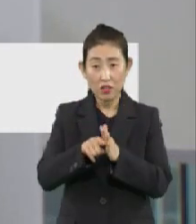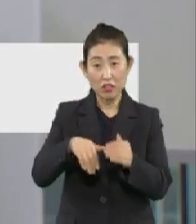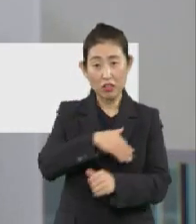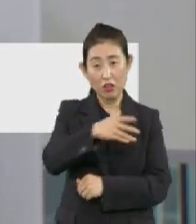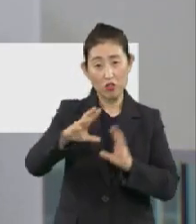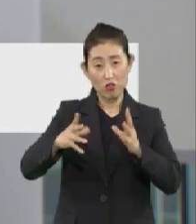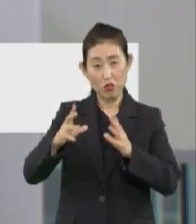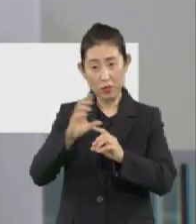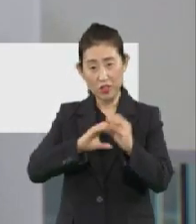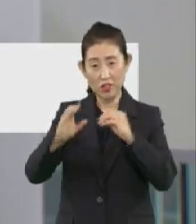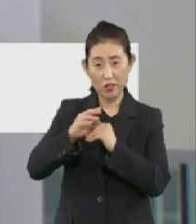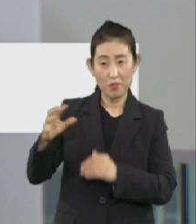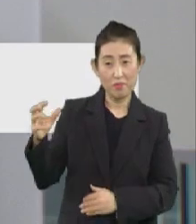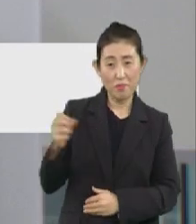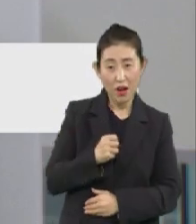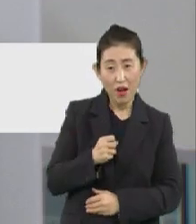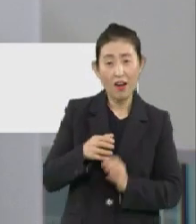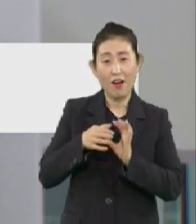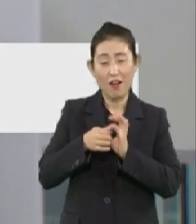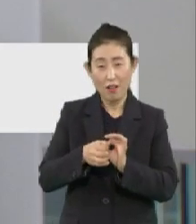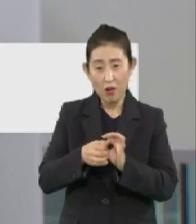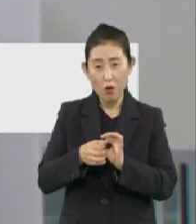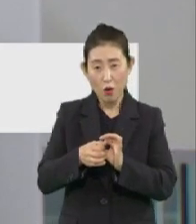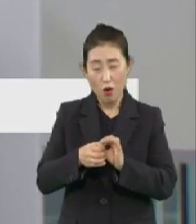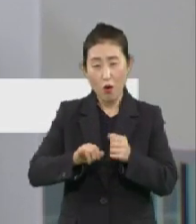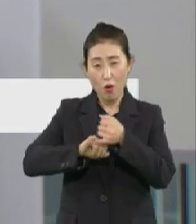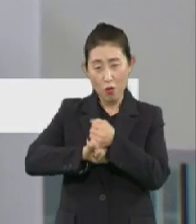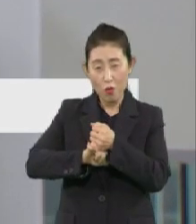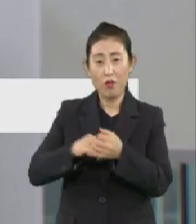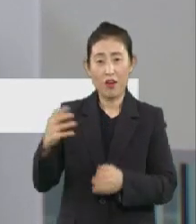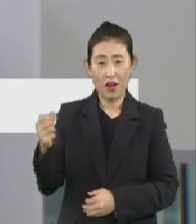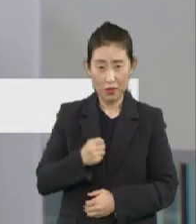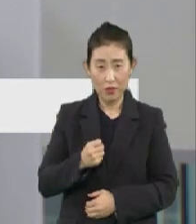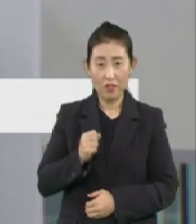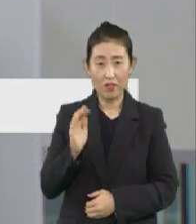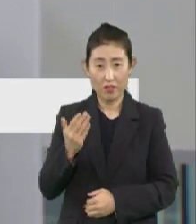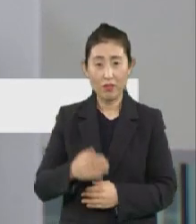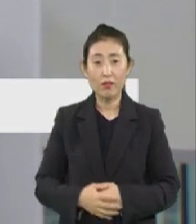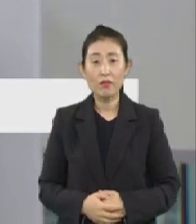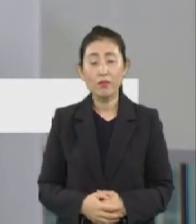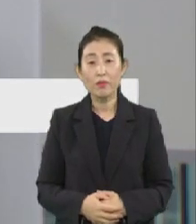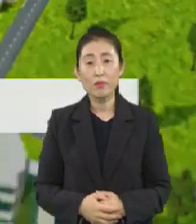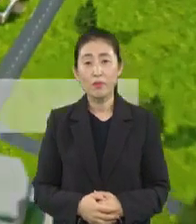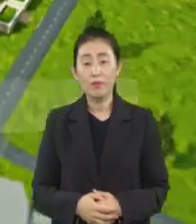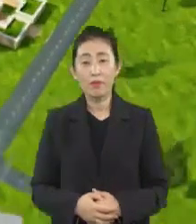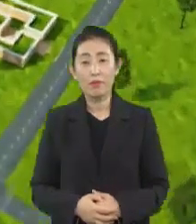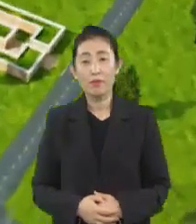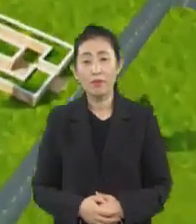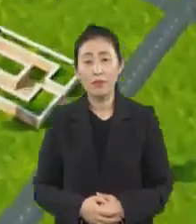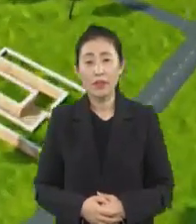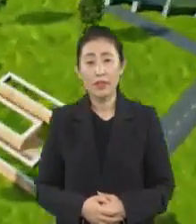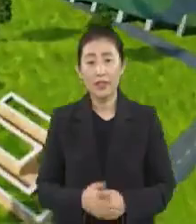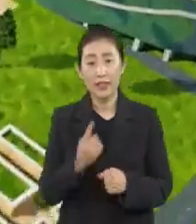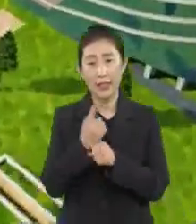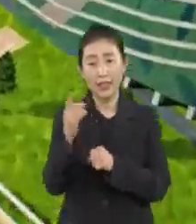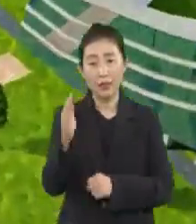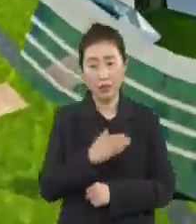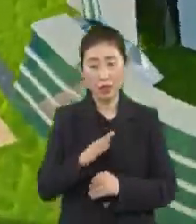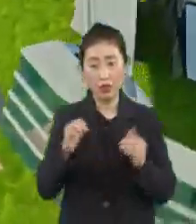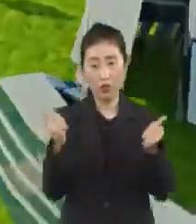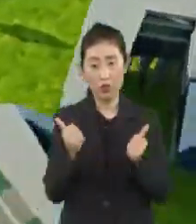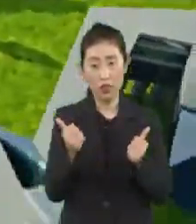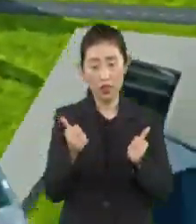이제 국비 추가 확보 관련된 그 예산들을 확보해야 된다라는 생각을 가지고 있고. 내년부터